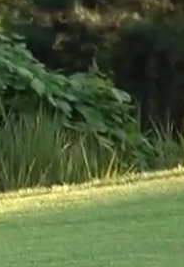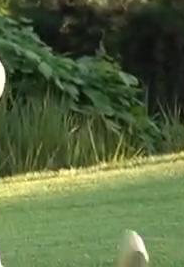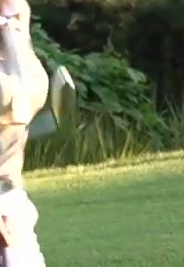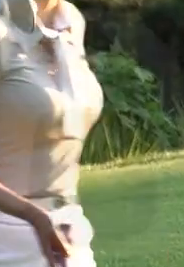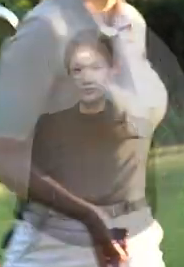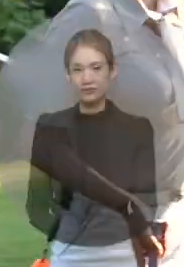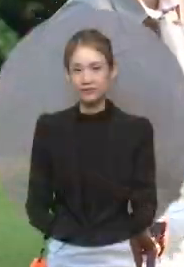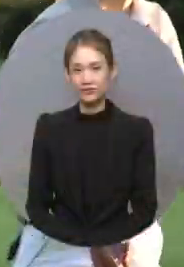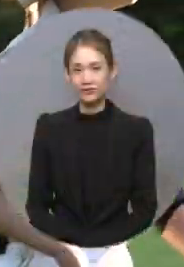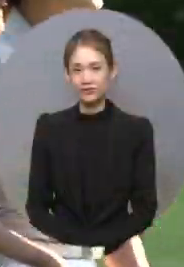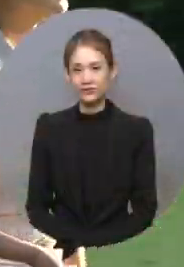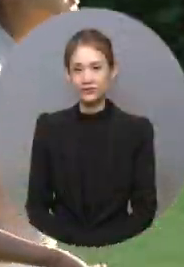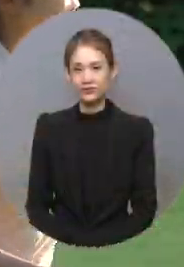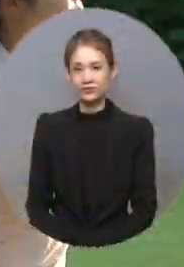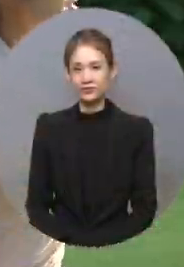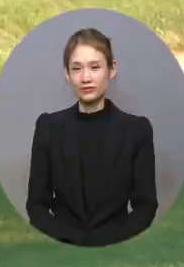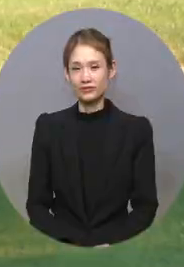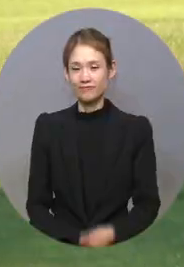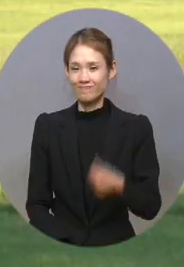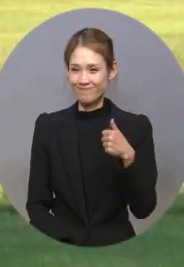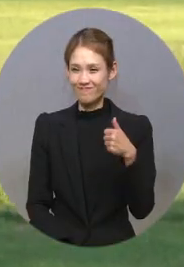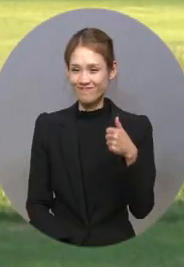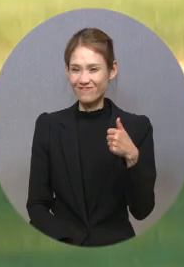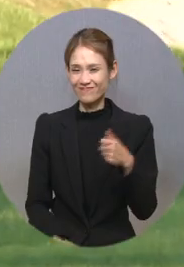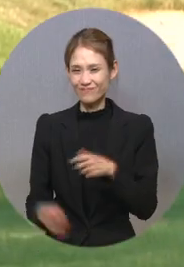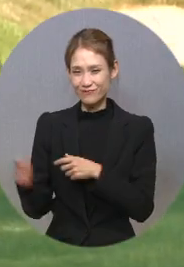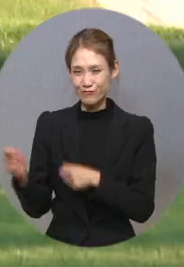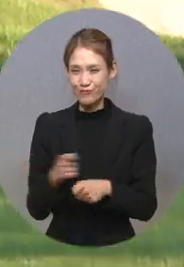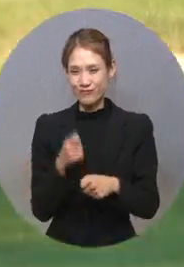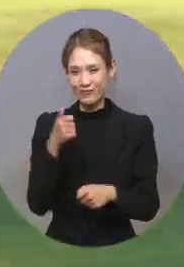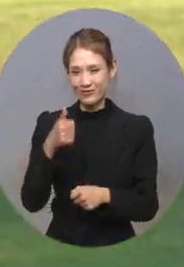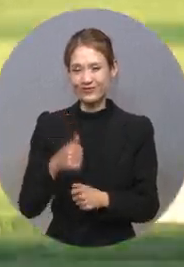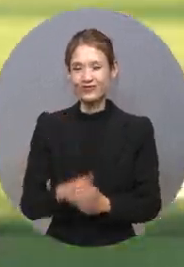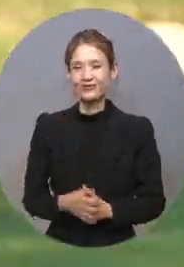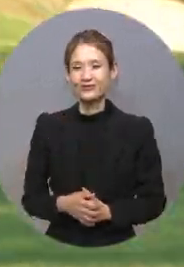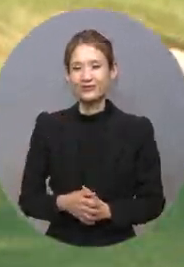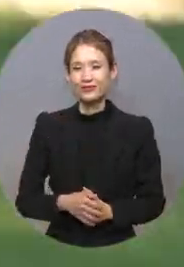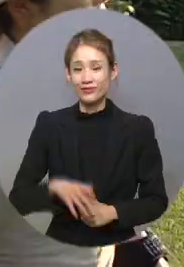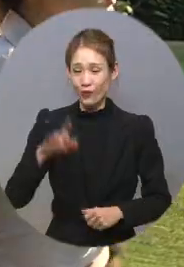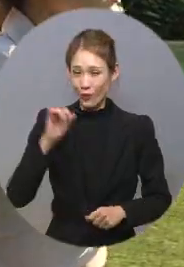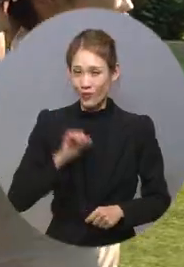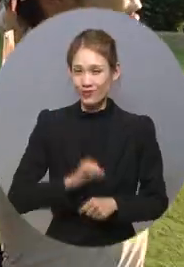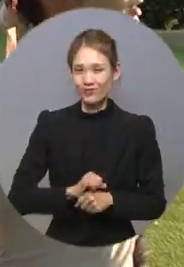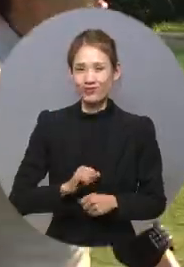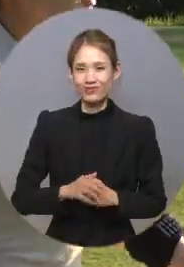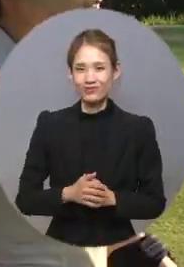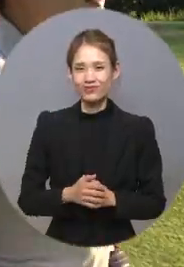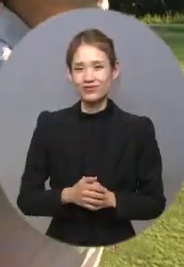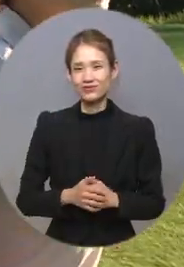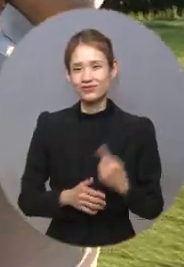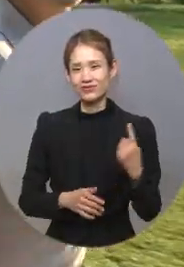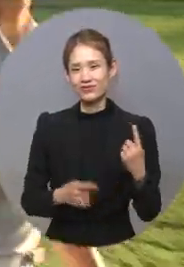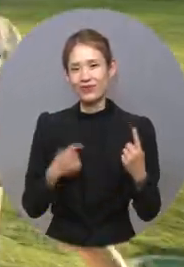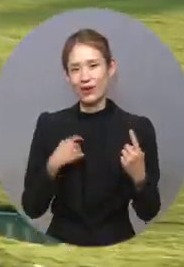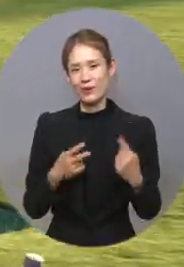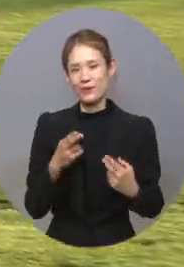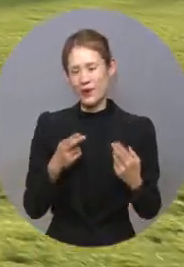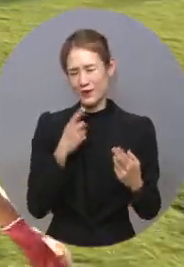올라! 우와! 나이스! 기대 보고 바로 쐈네? 잘 쳤다! 하나 이런 거 나와줘야 편집할 때 쉽단